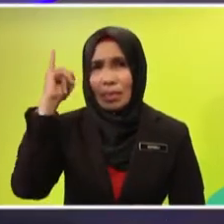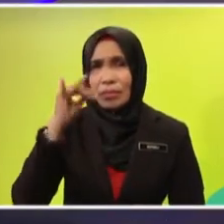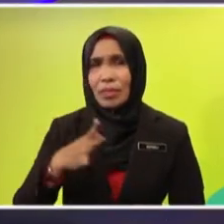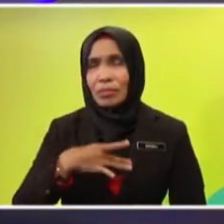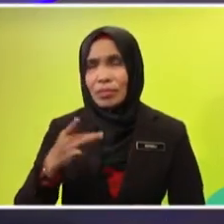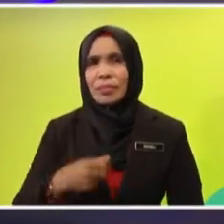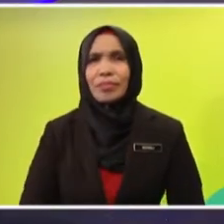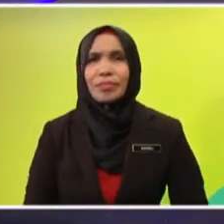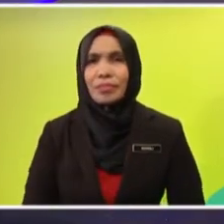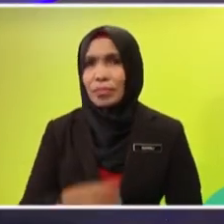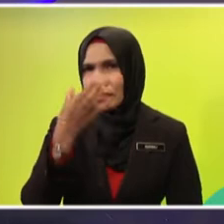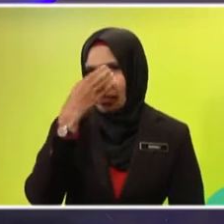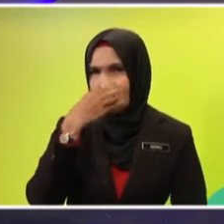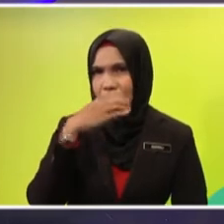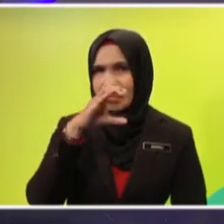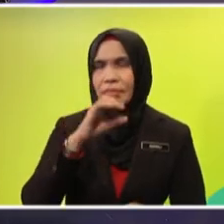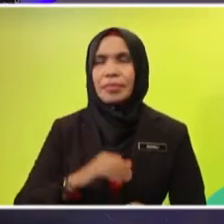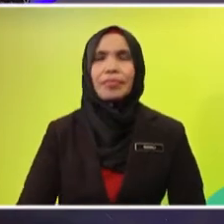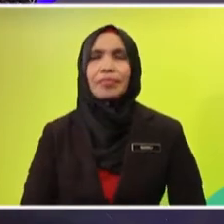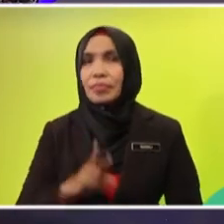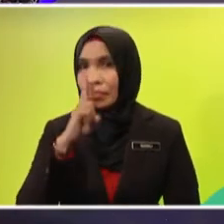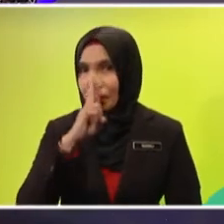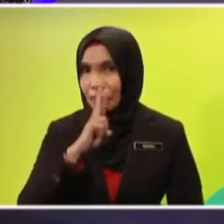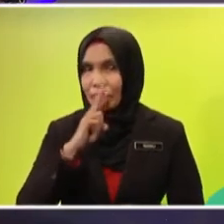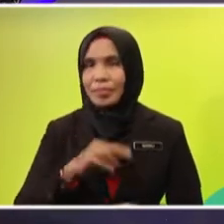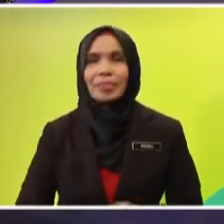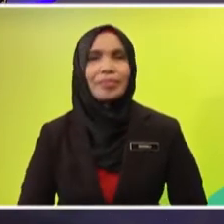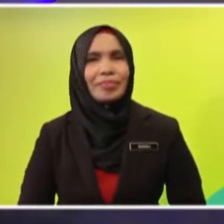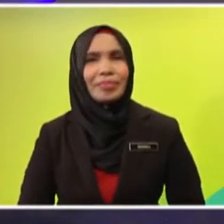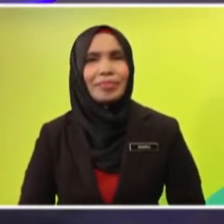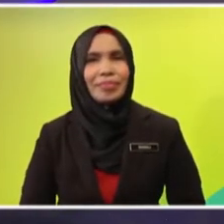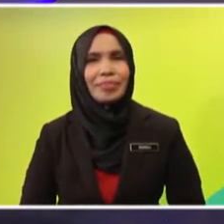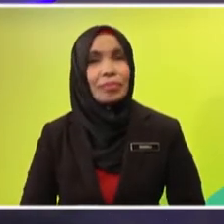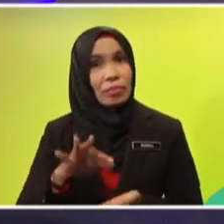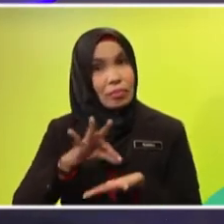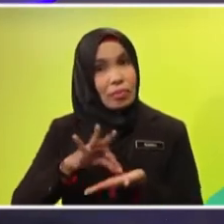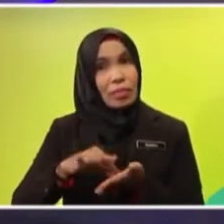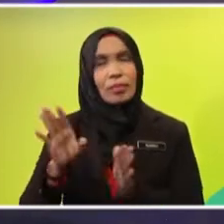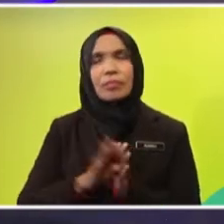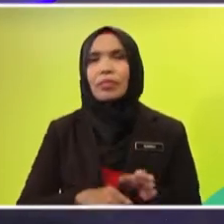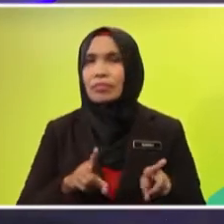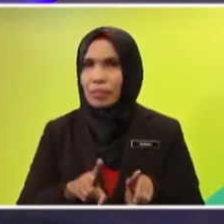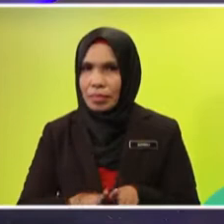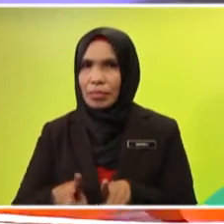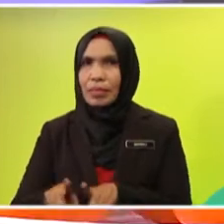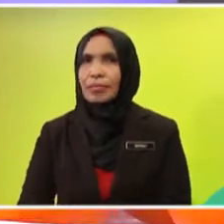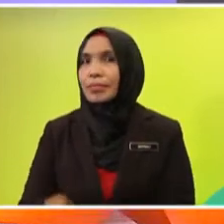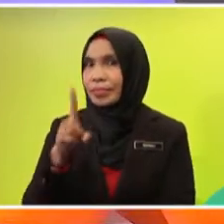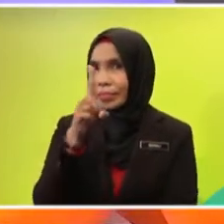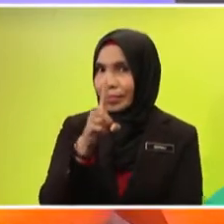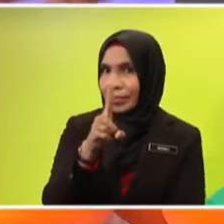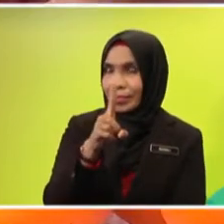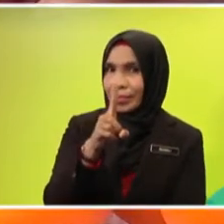Apple bohep level merah kita akan bilang bersama-sama dong Ok Jung